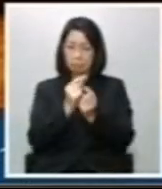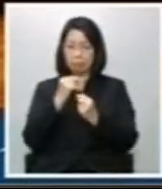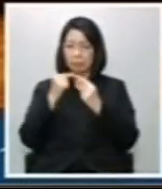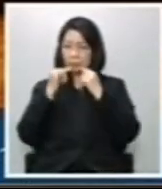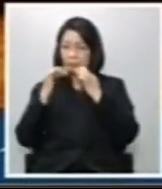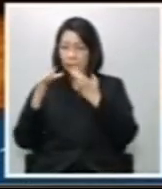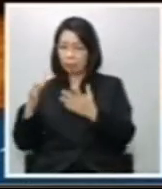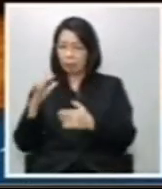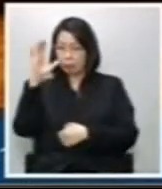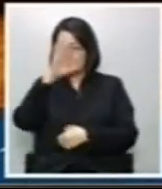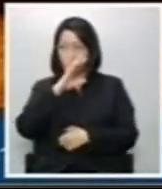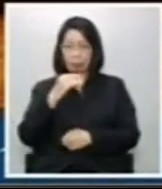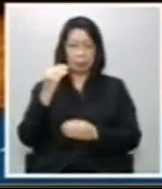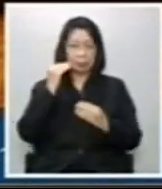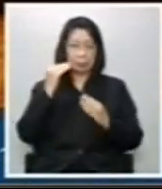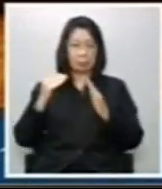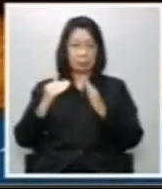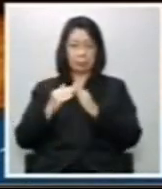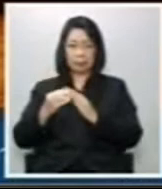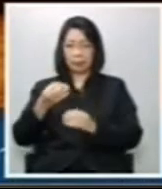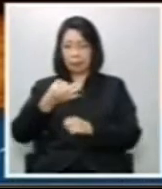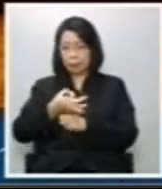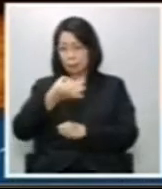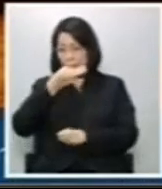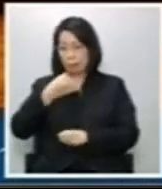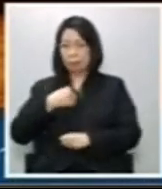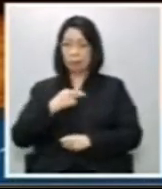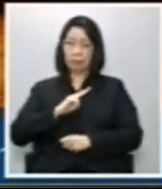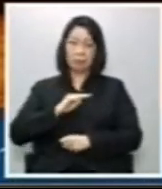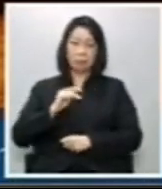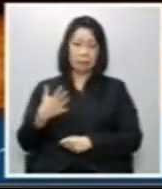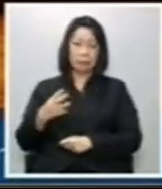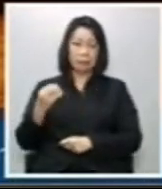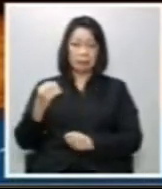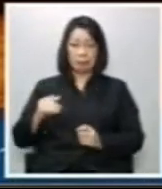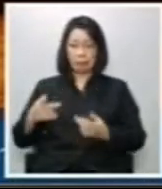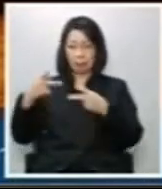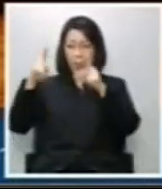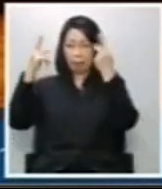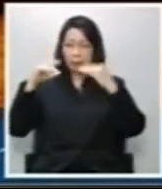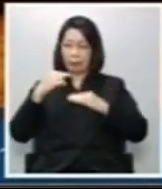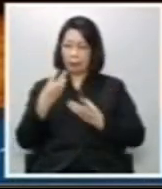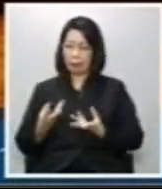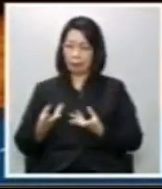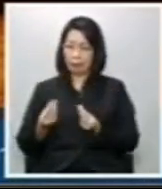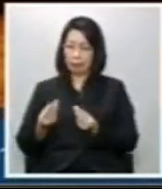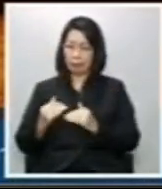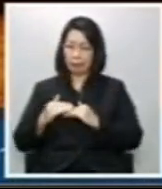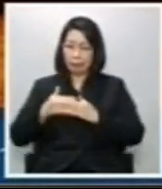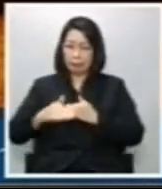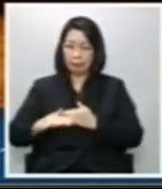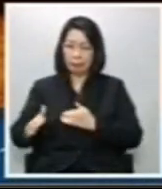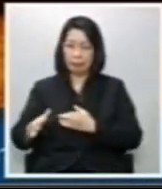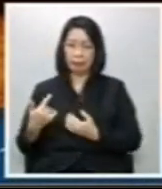ำกินที่ดินที่เป็นป่าชายเลนที่เคยอยู่ก็กลายเป็นที่ดินของนายทุ